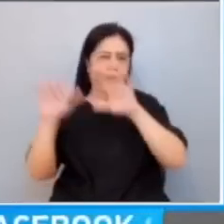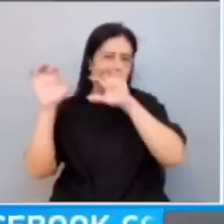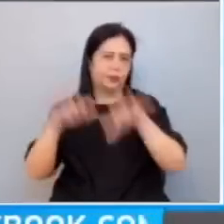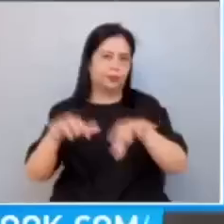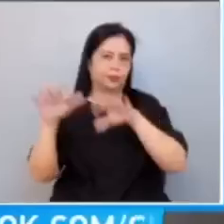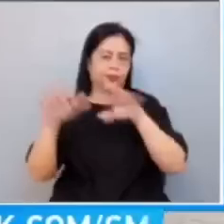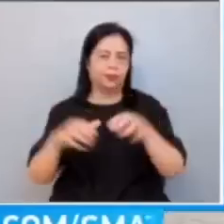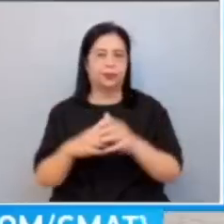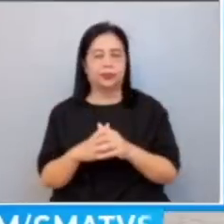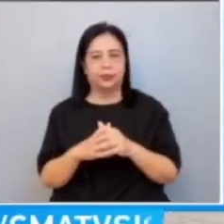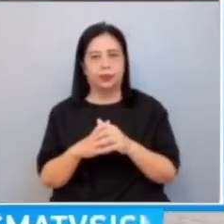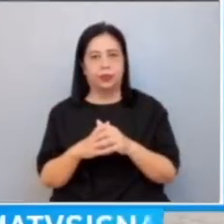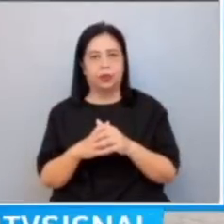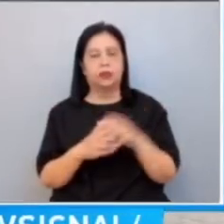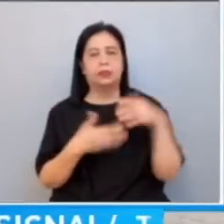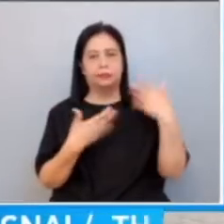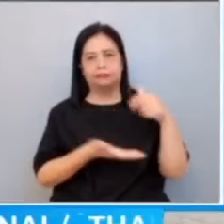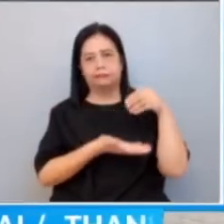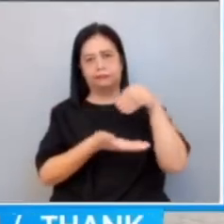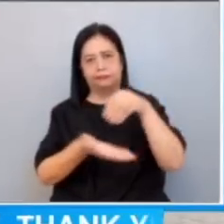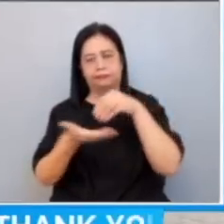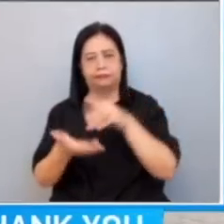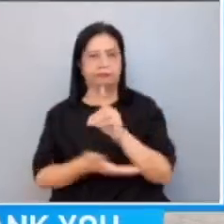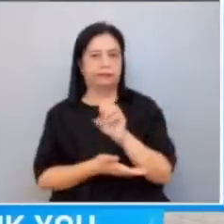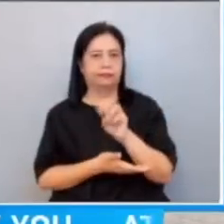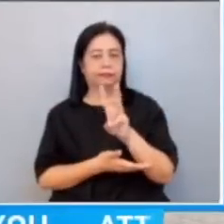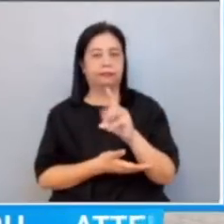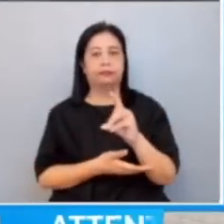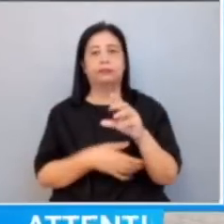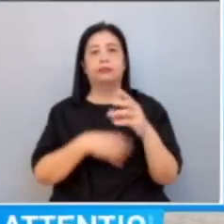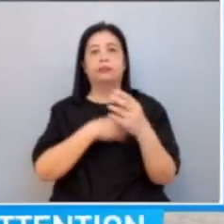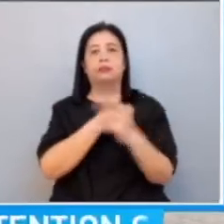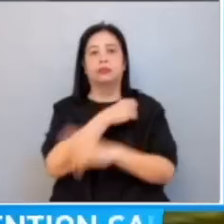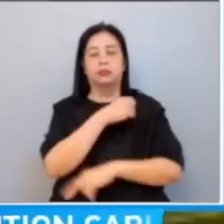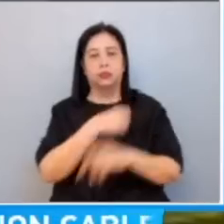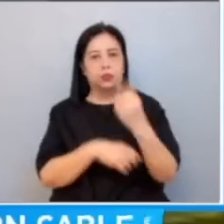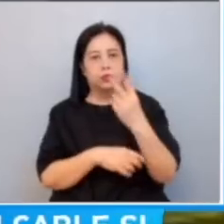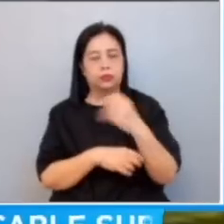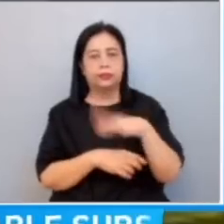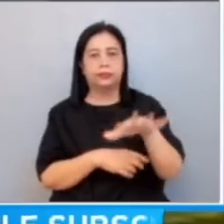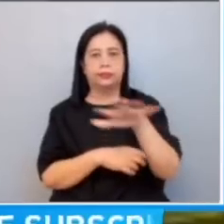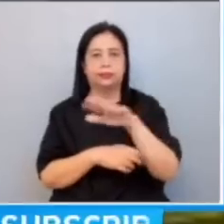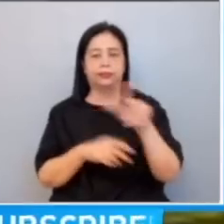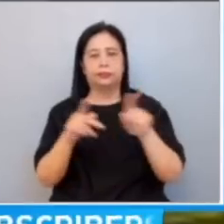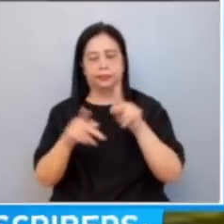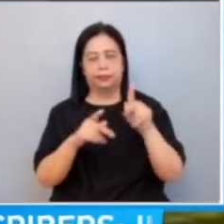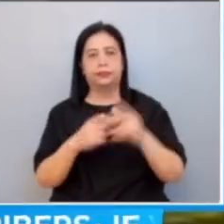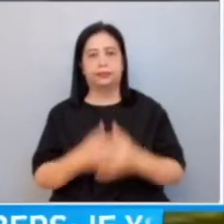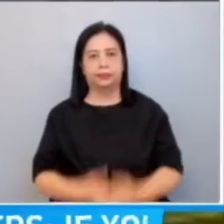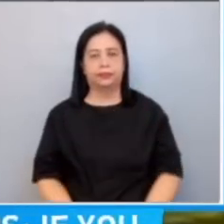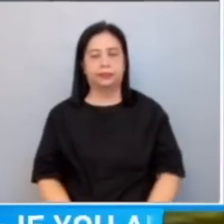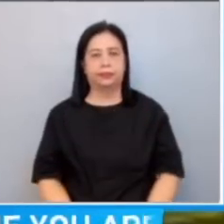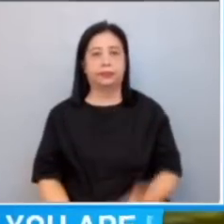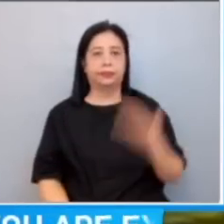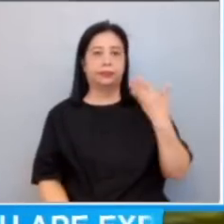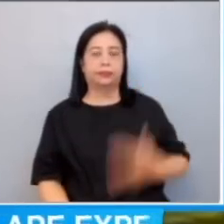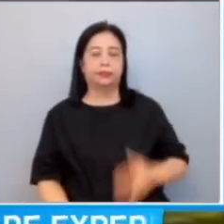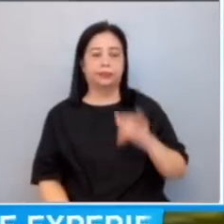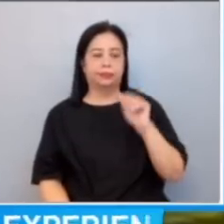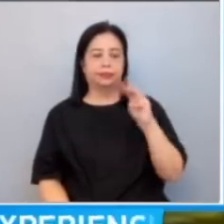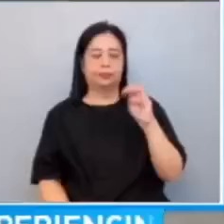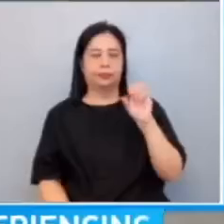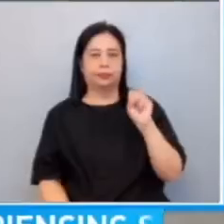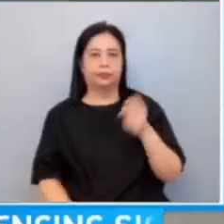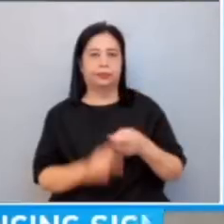ng tulong ang DSWD Region 12 sa mga apektadong residente. Ako si James Presis ng Super